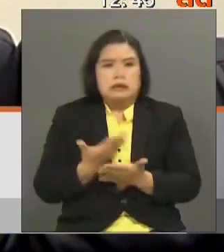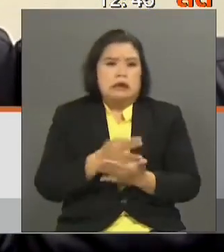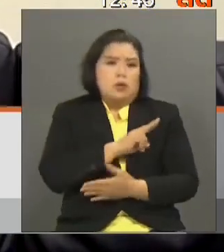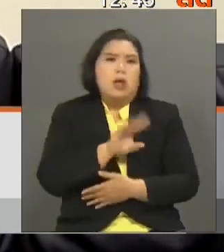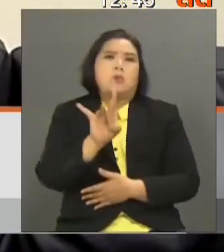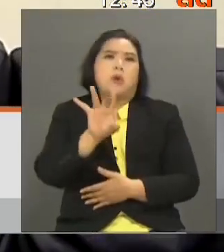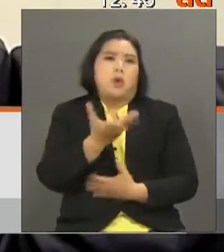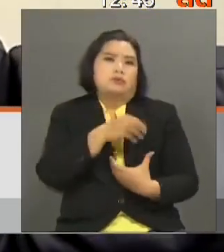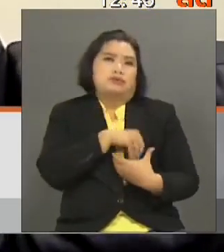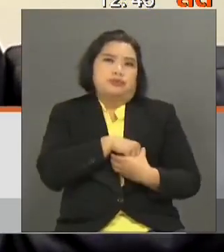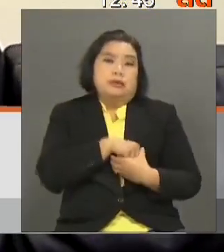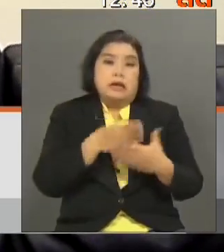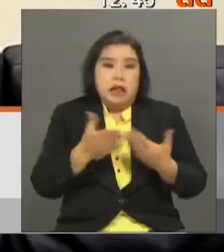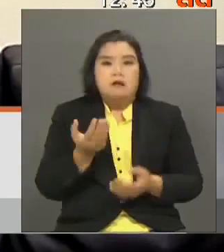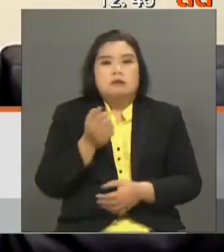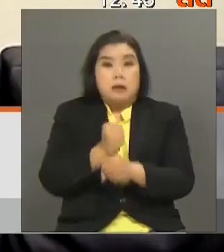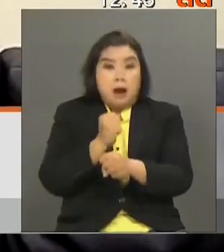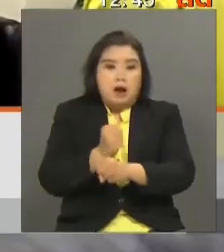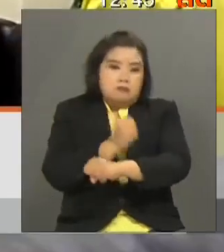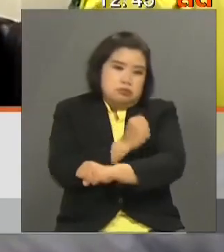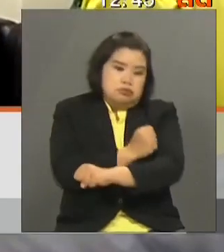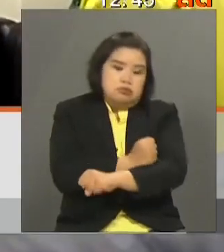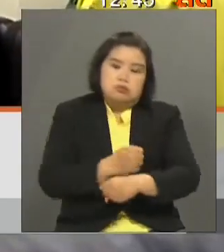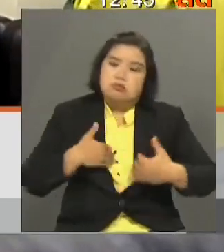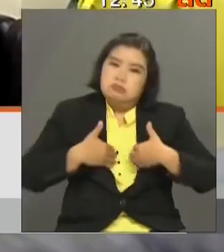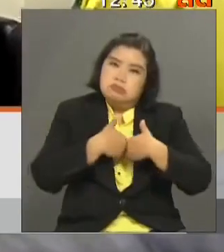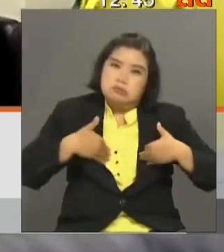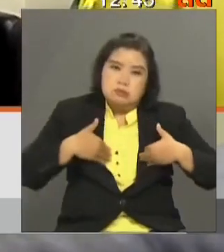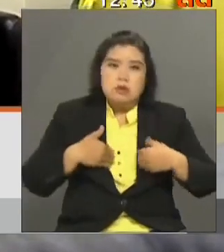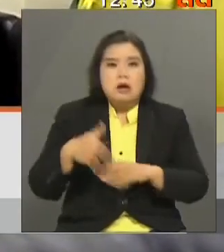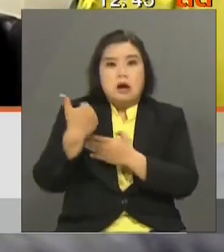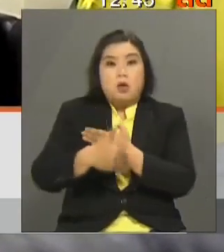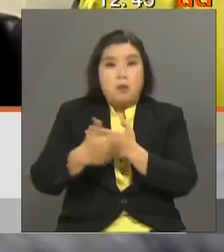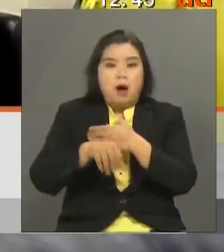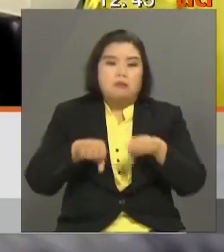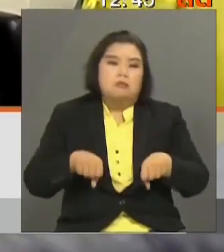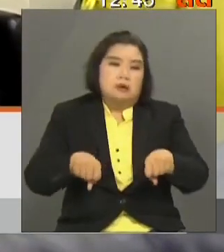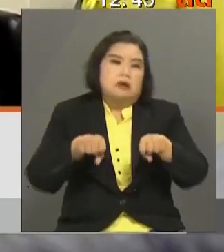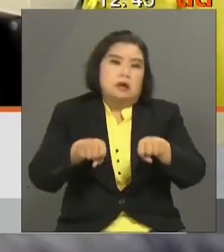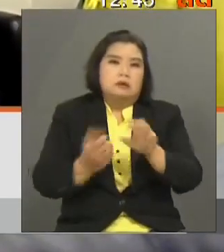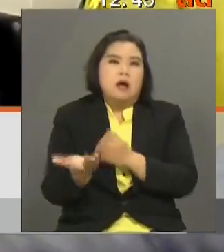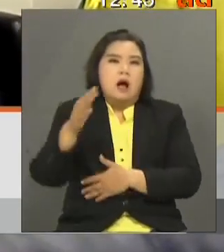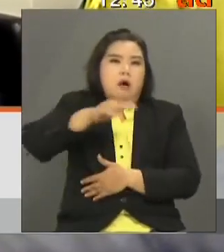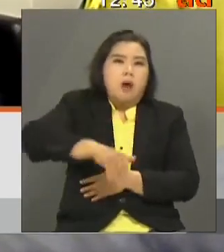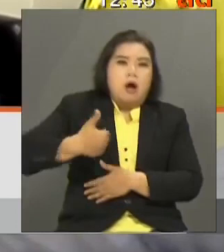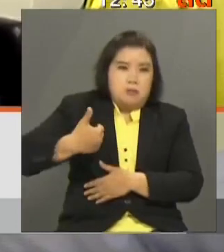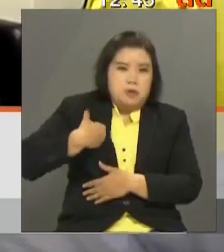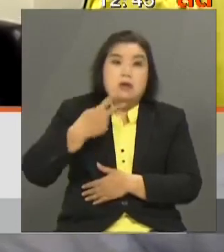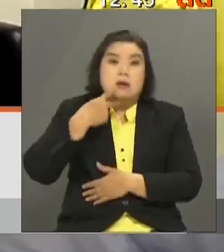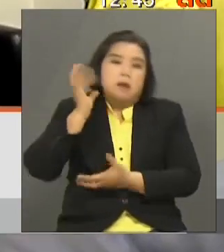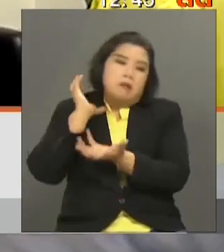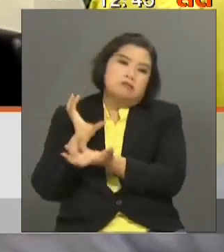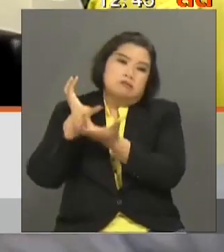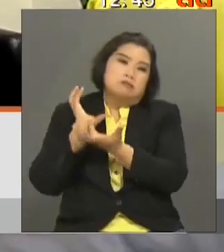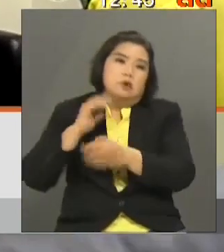ชีวิตก็ไม่ได้สบายนักทุกวันต้องเข็นขนมปังสังขยาขายตั้งแต่เช้าจรดเย็นและรับจ้างแบกน้ำแข็งต่อช่วงค่ำ